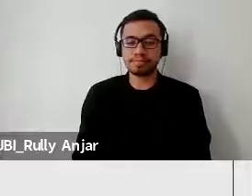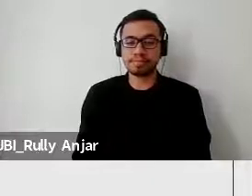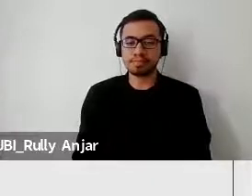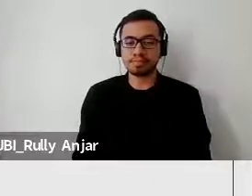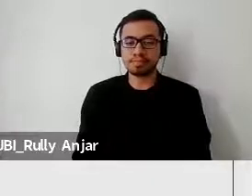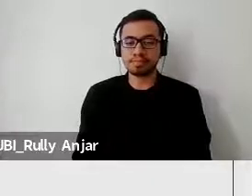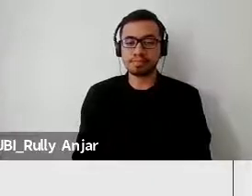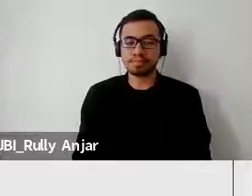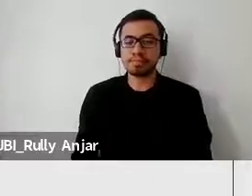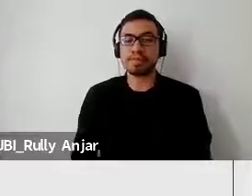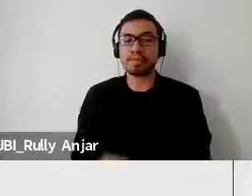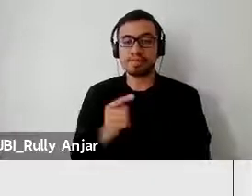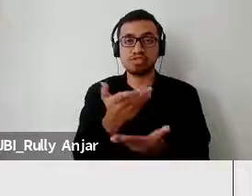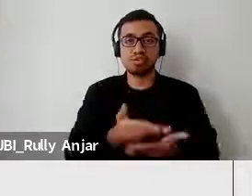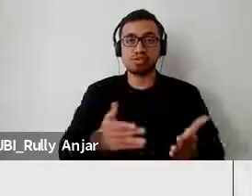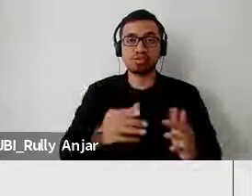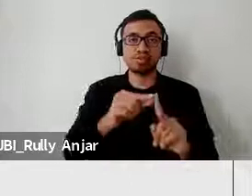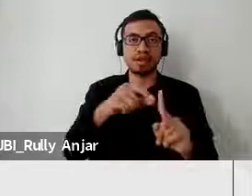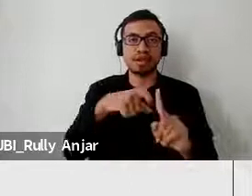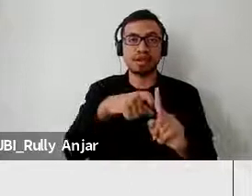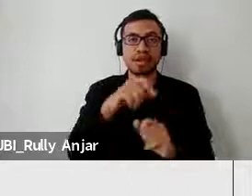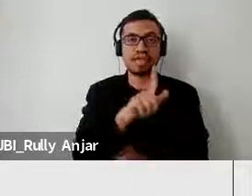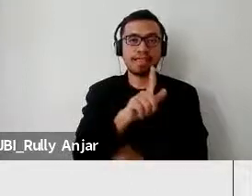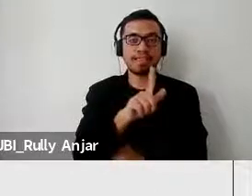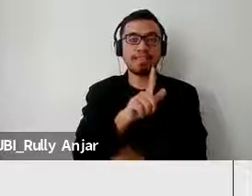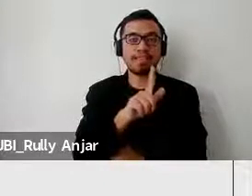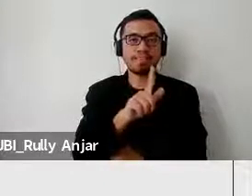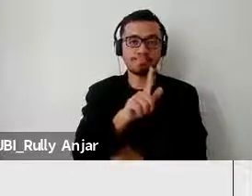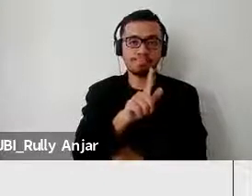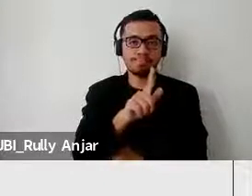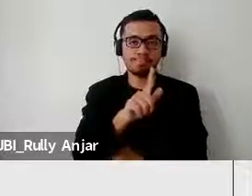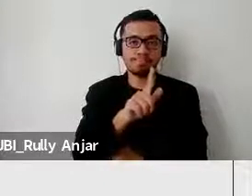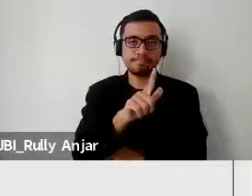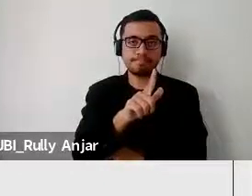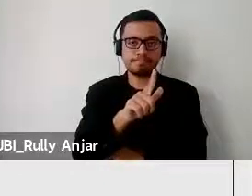kondisi BKL ya, ya mayoritas mengalami